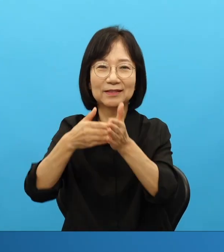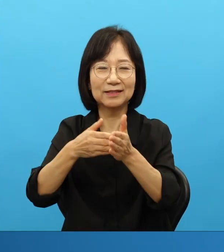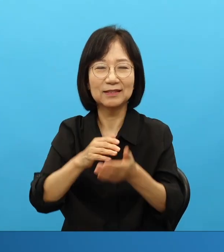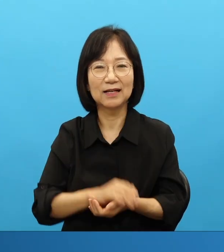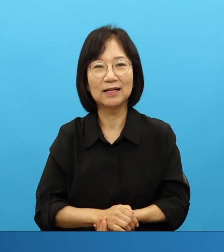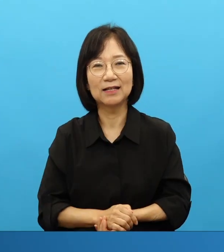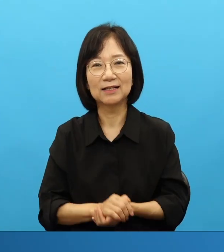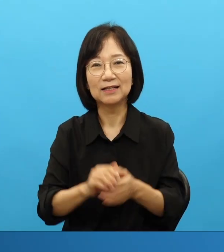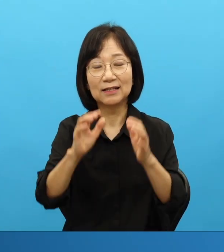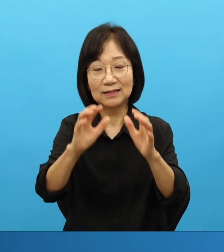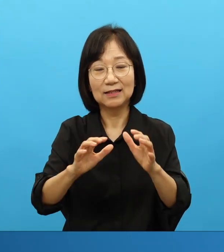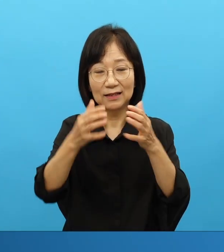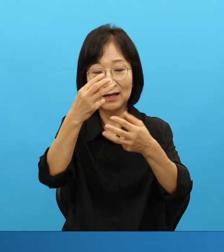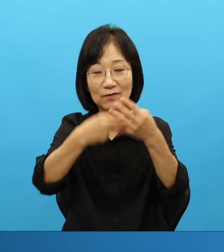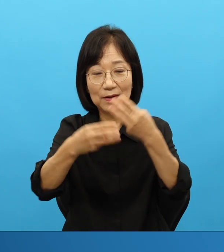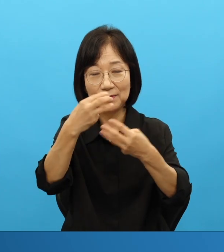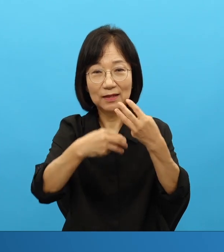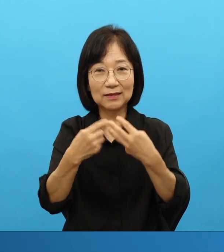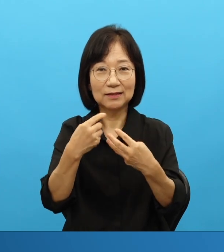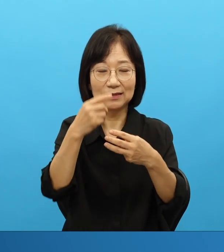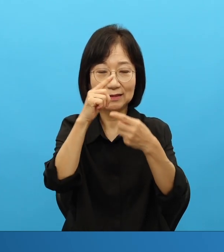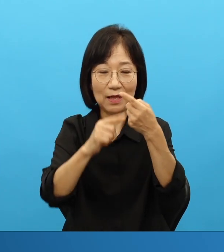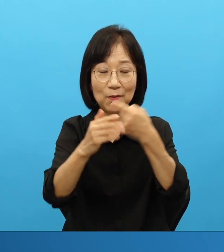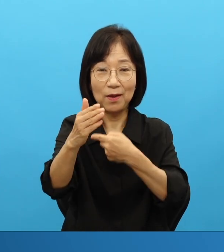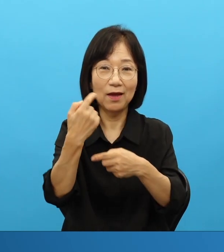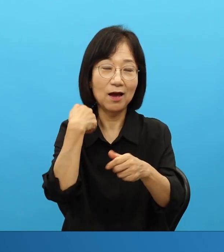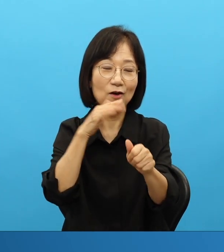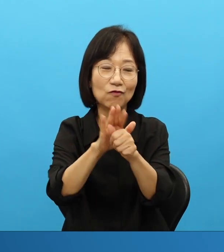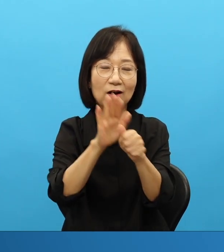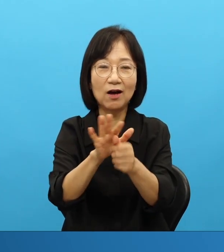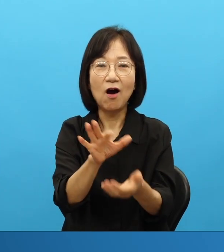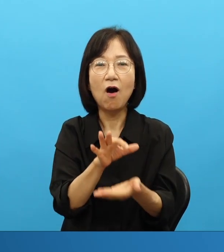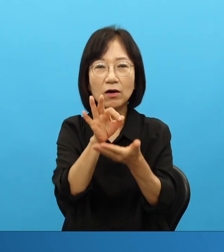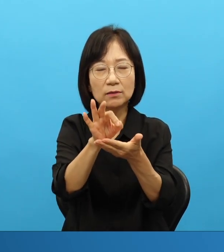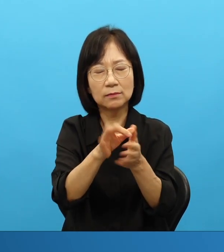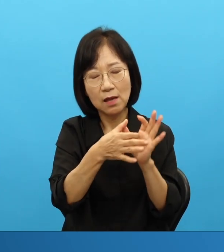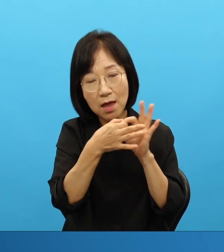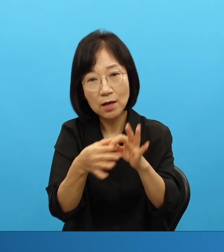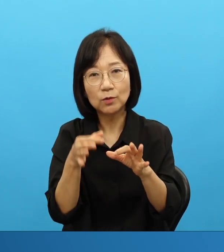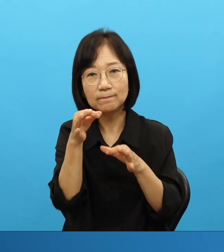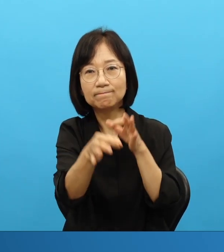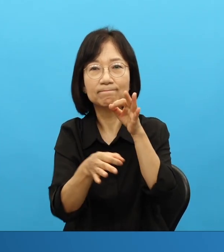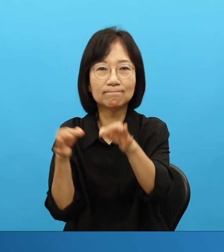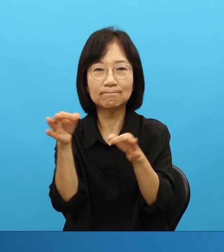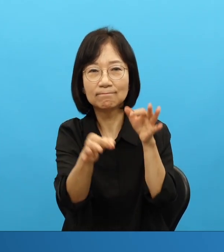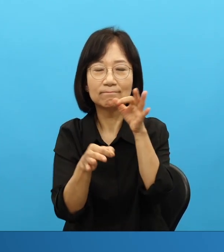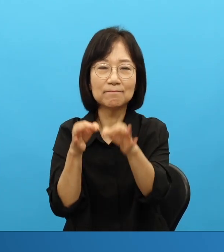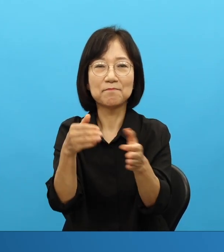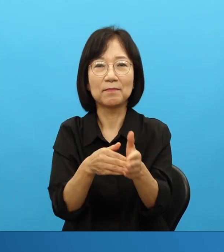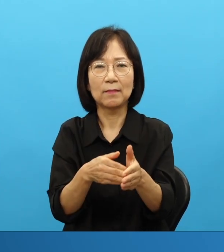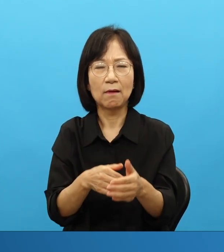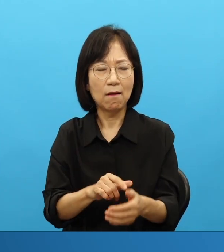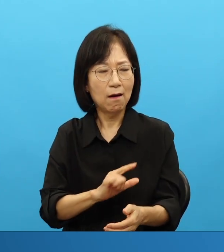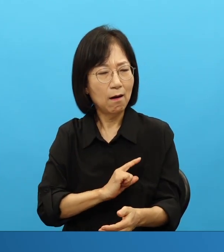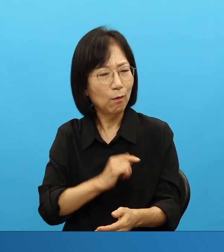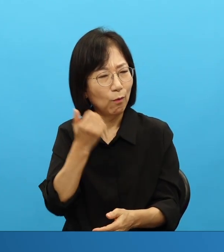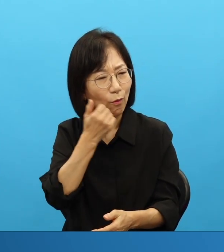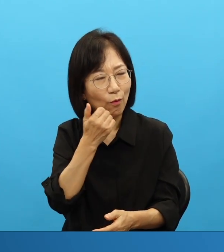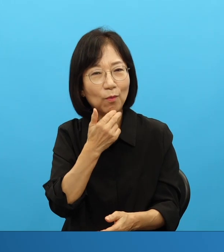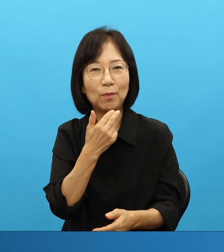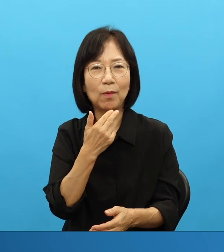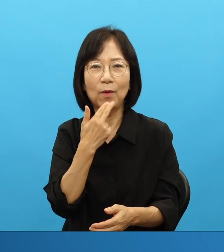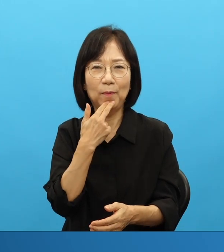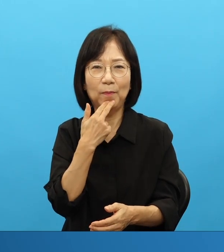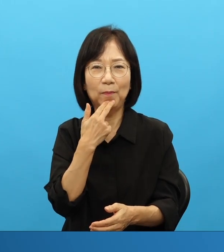한편 세계 렘넌트 대회 후원 헌금이 대회 중에도 계속 이어졌습니다. 무명의 한 교회와